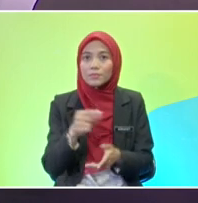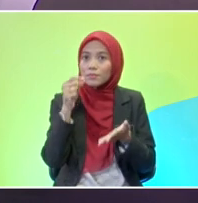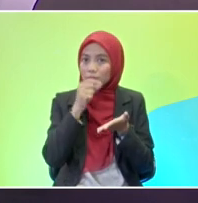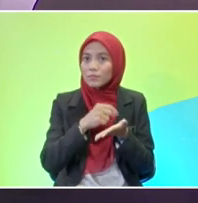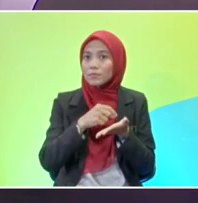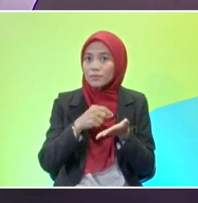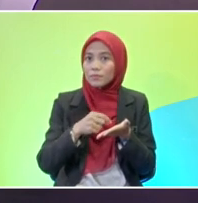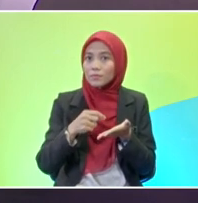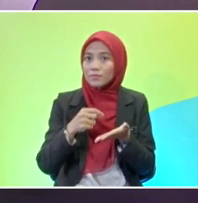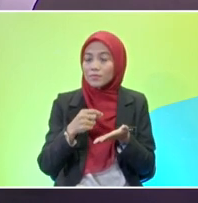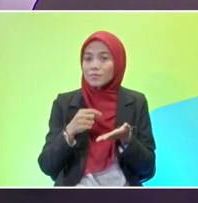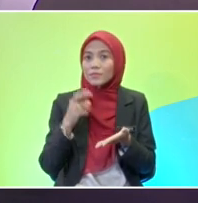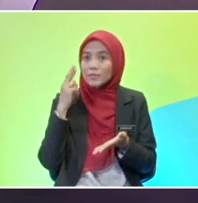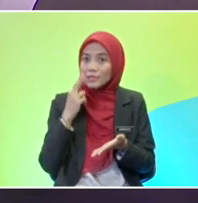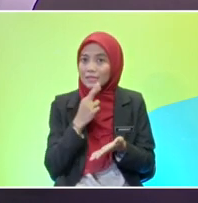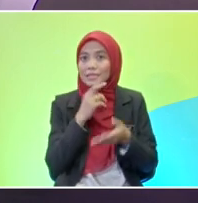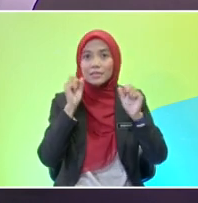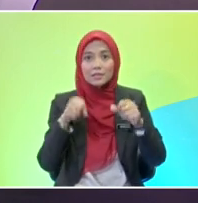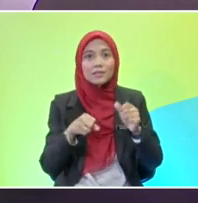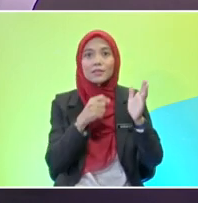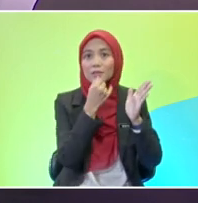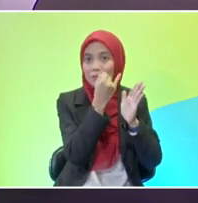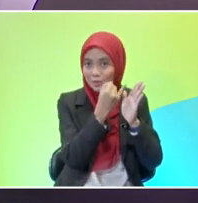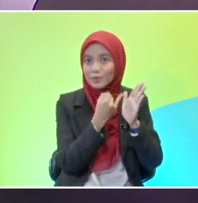dia boleh Melangkah dengan